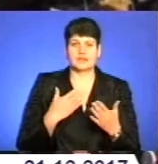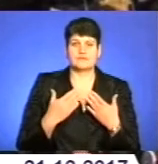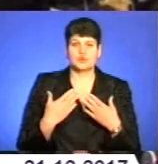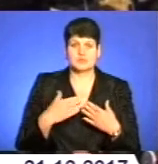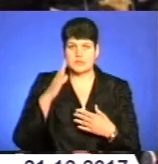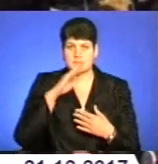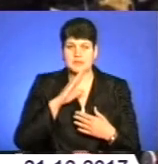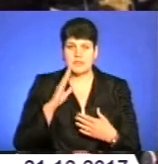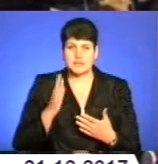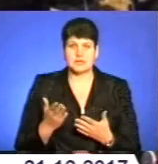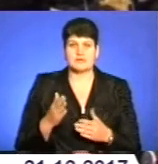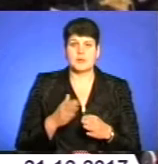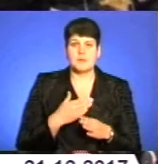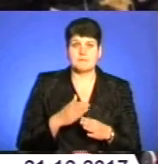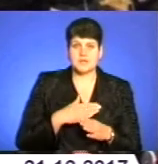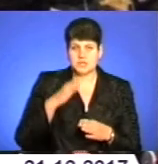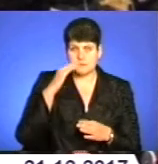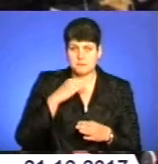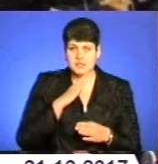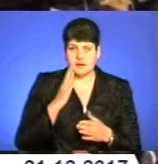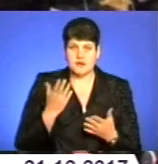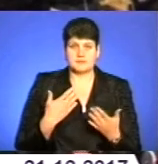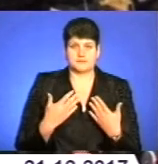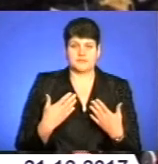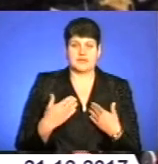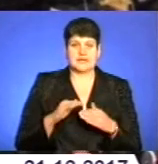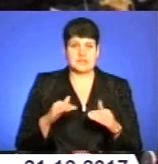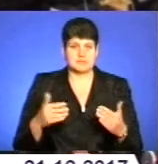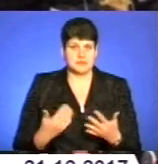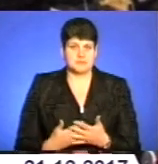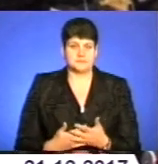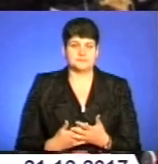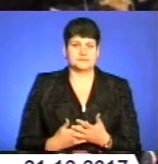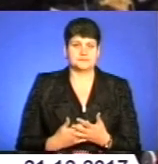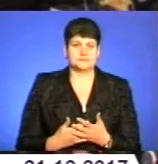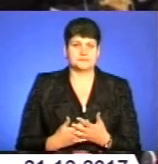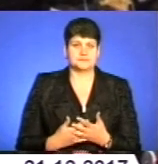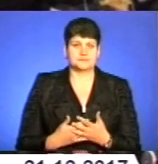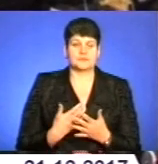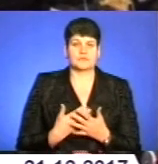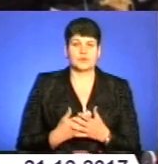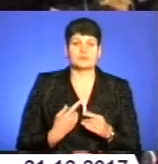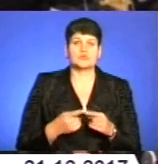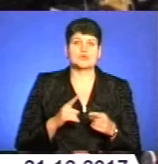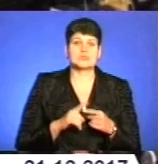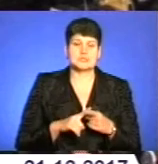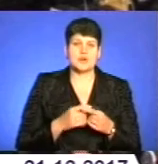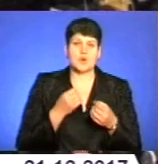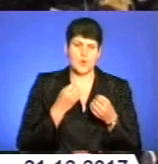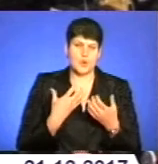батьків між батьками, які мають відносини бути між батьками і дітьми. Тобто це така якби